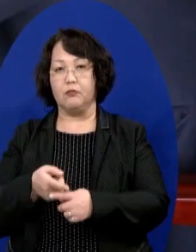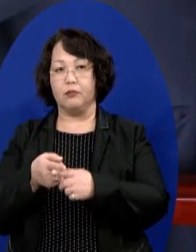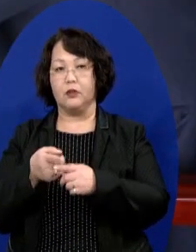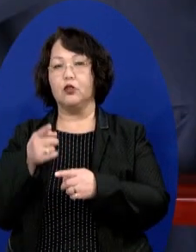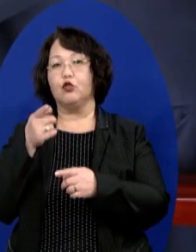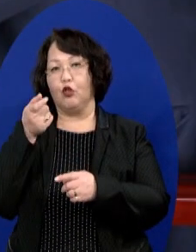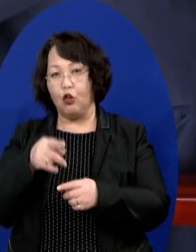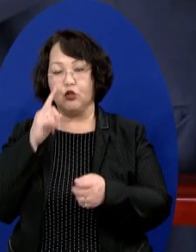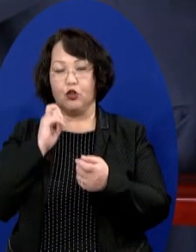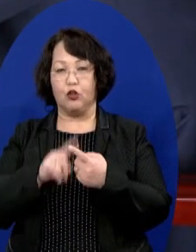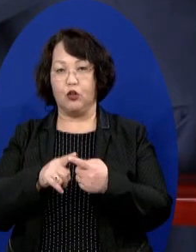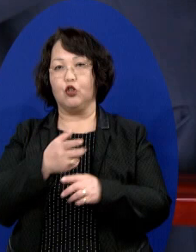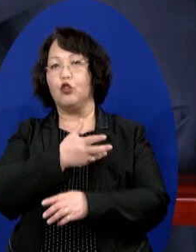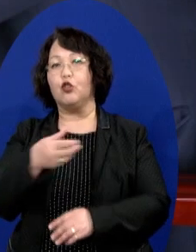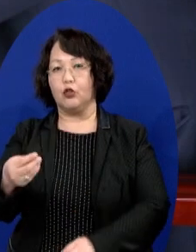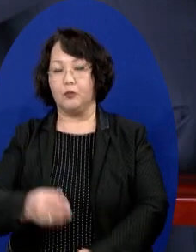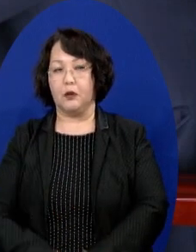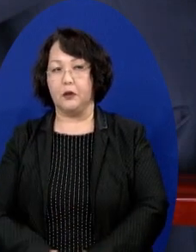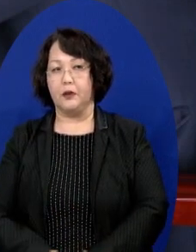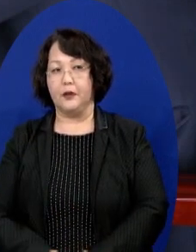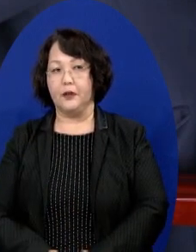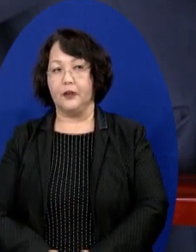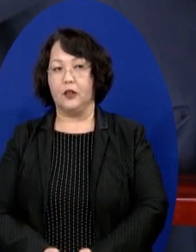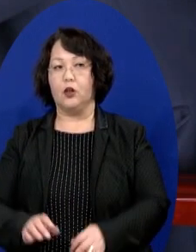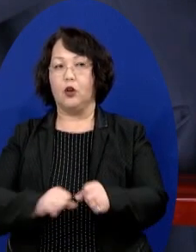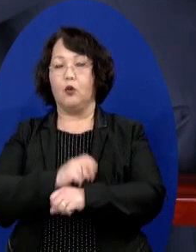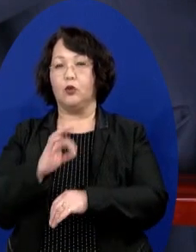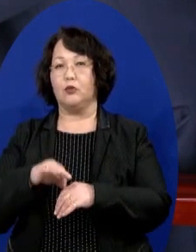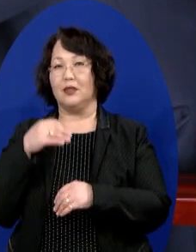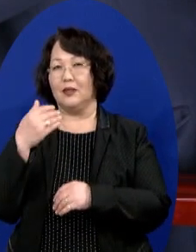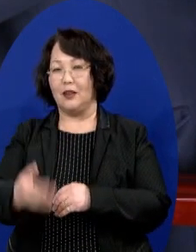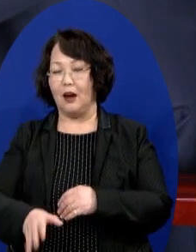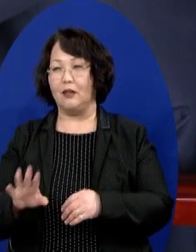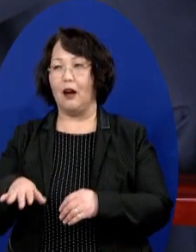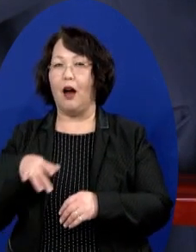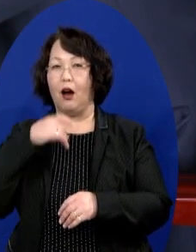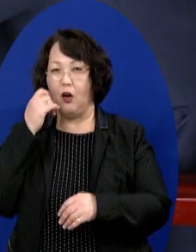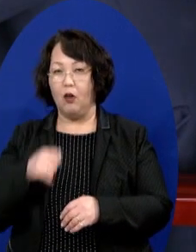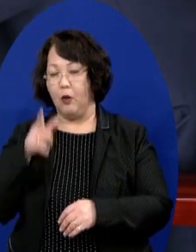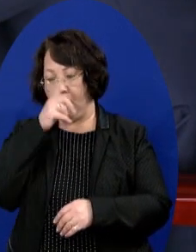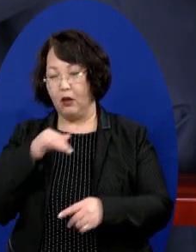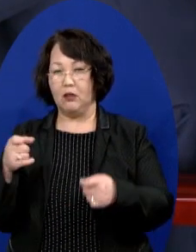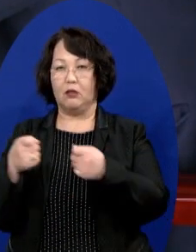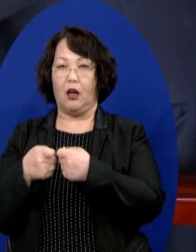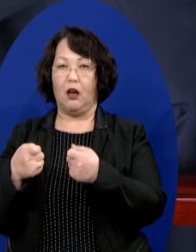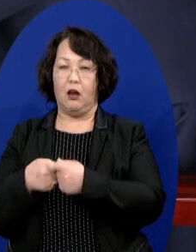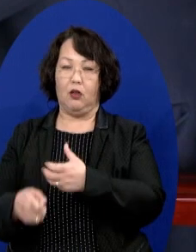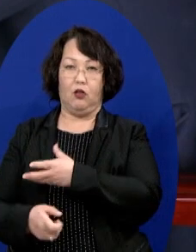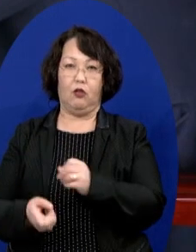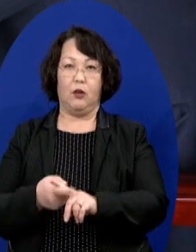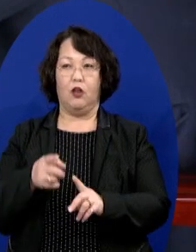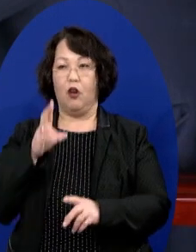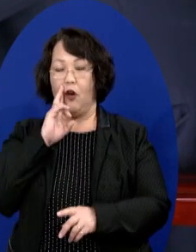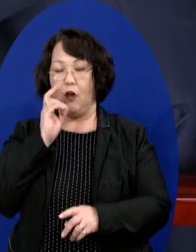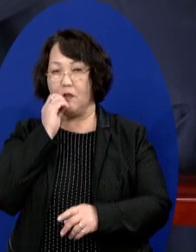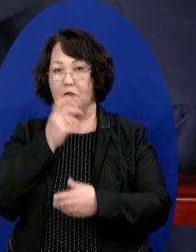байгаа. Цар тахлын дараа яг нь геополитикийн асуудлаас шалтгаалan та дөрөв хэллээ одоо хүнсний гол дэлхийн зах зээл дээр